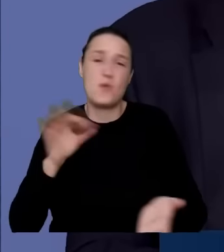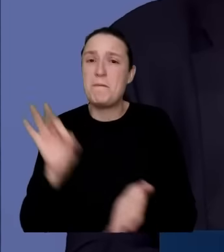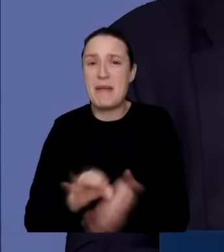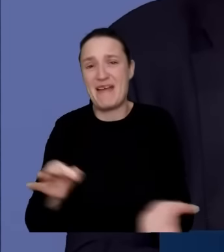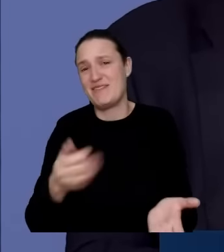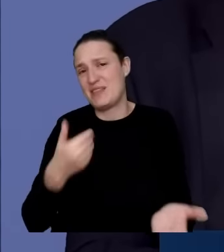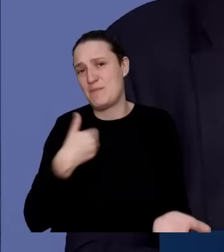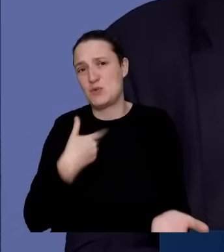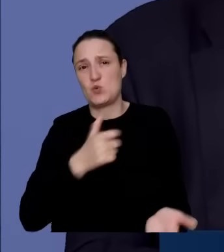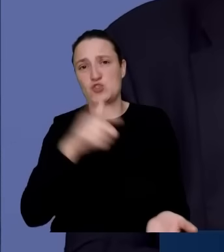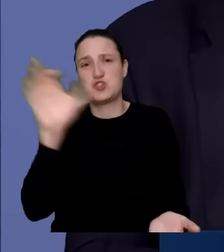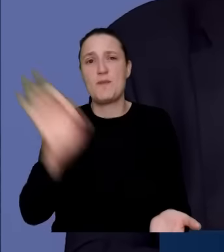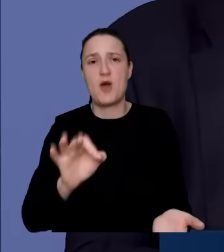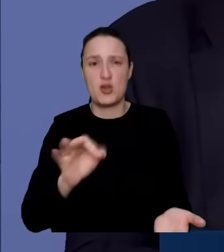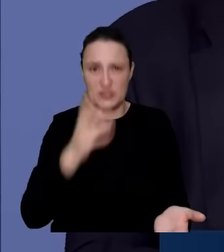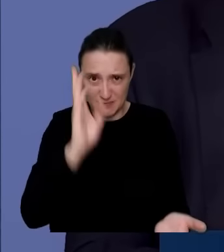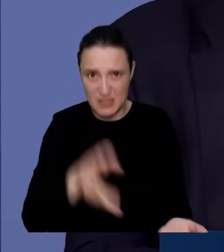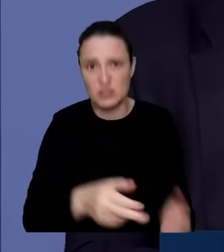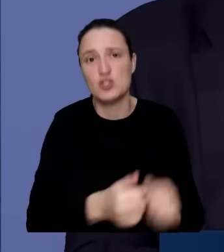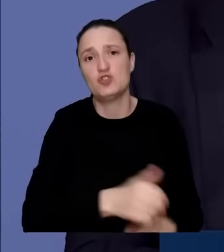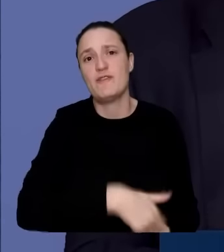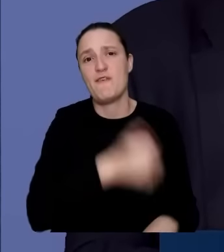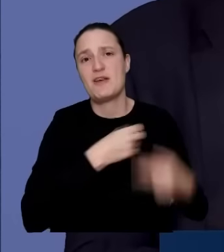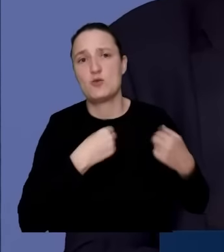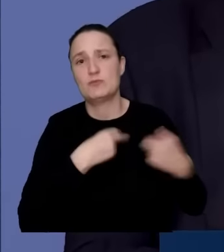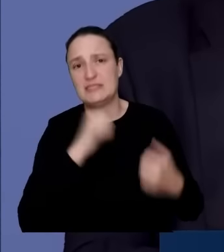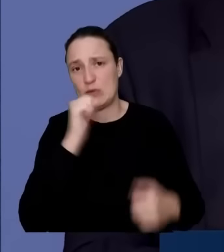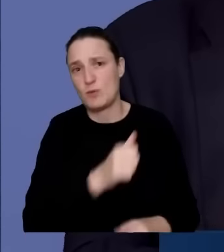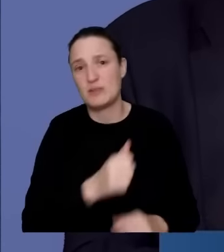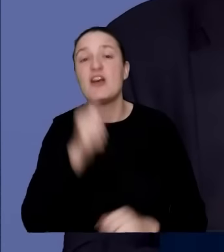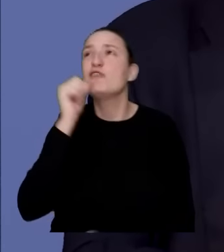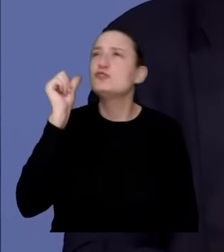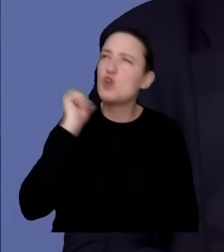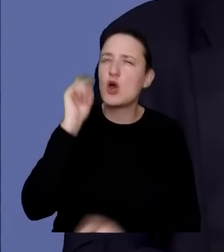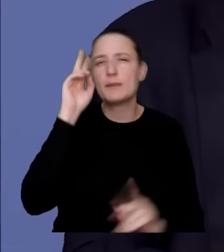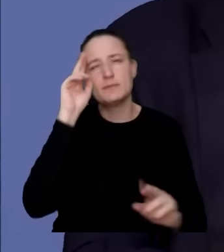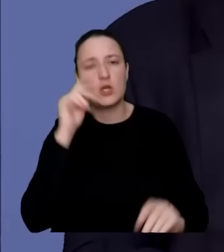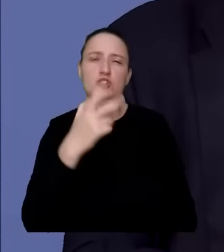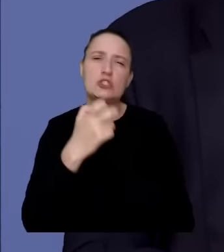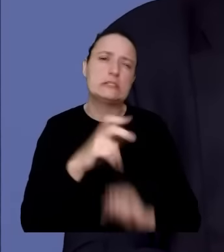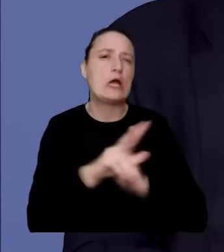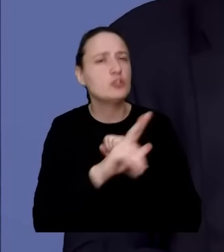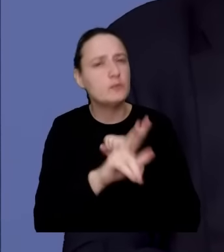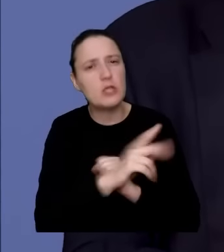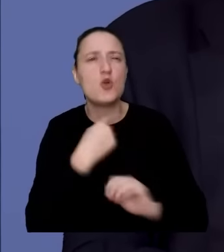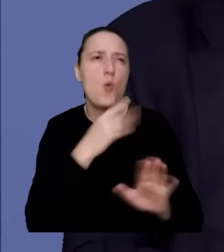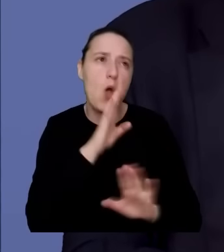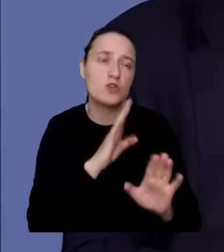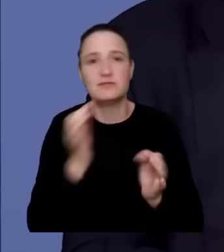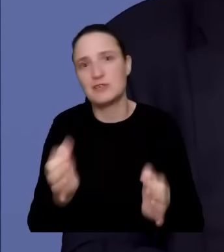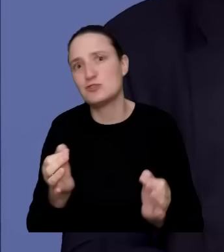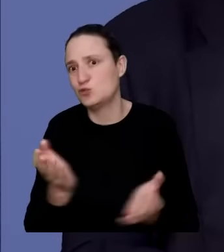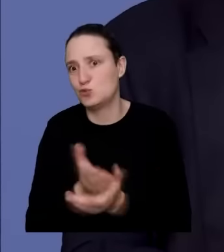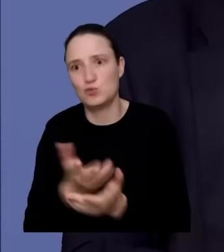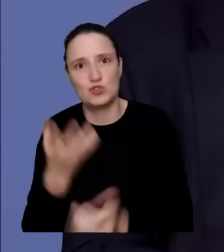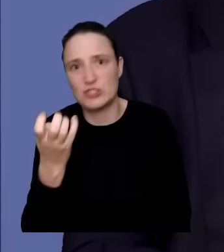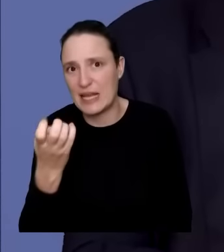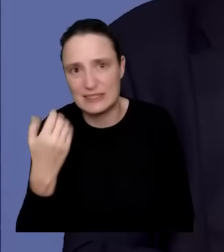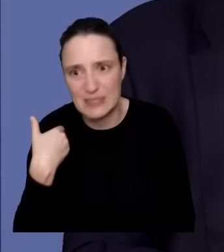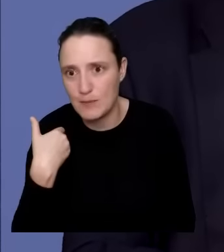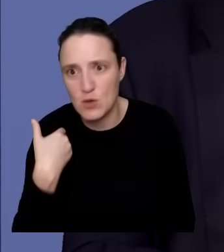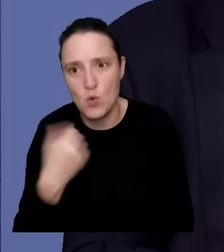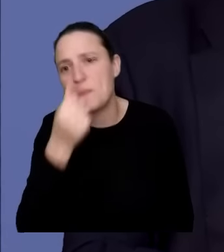znowu szefową Komisji Europejskiej wczoraj przewidywano że będzie miała 380 głosów dziś już ma miała 400 to jest